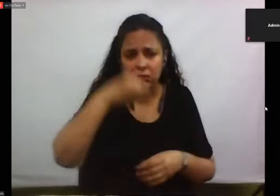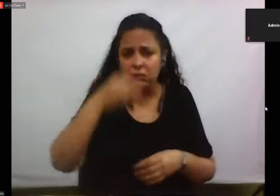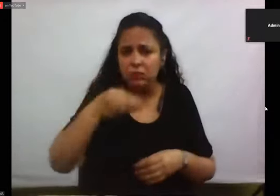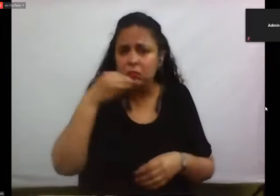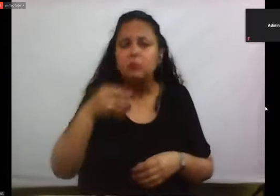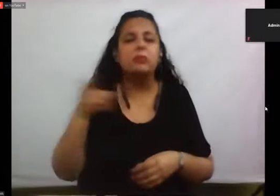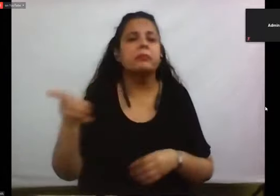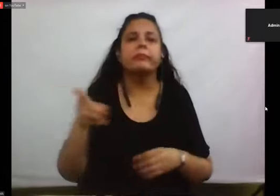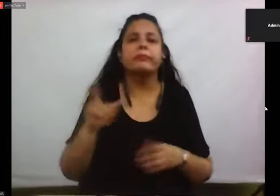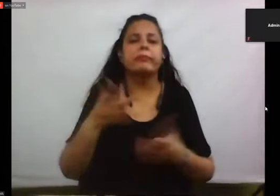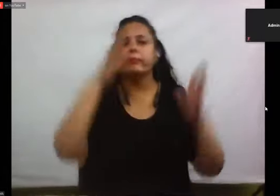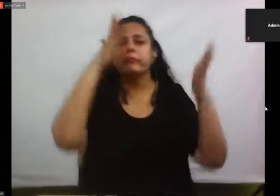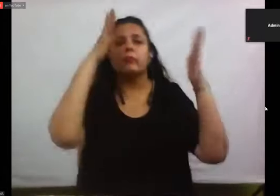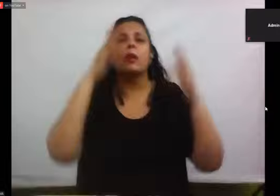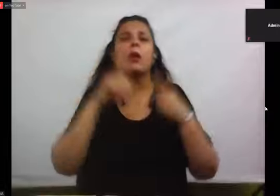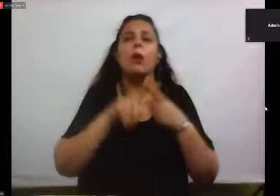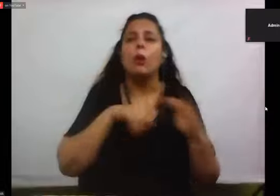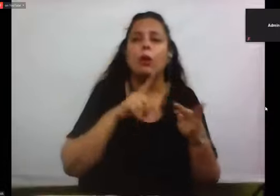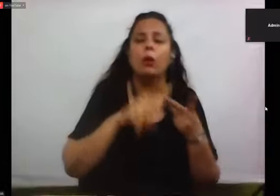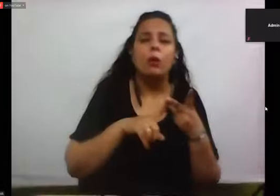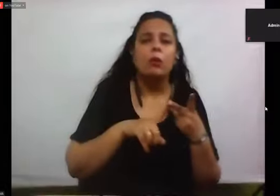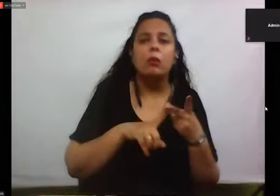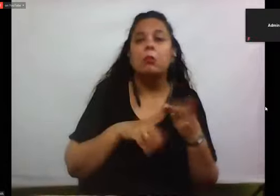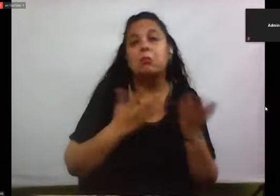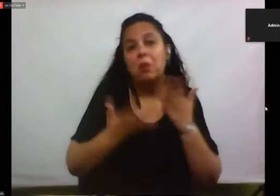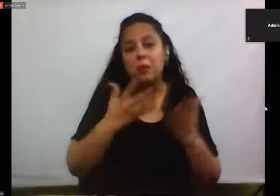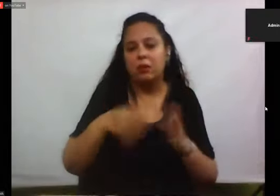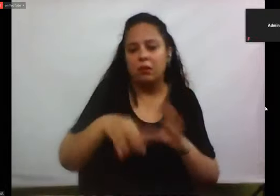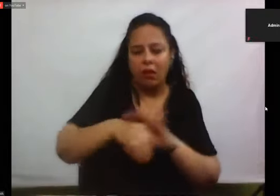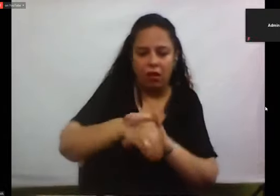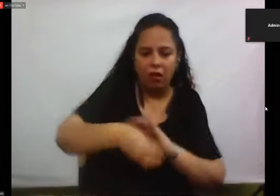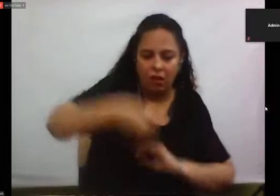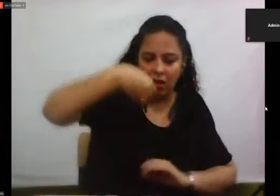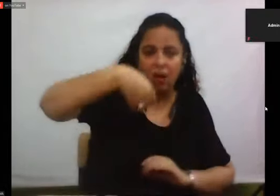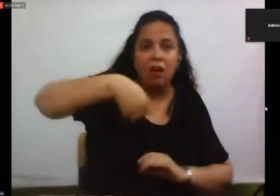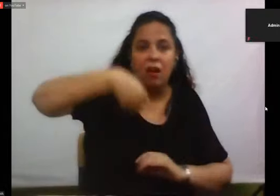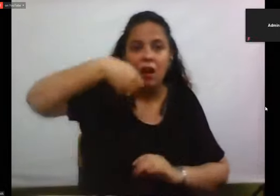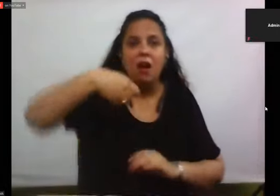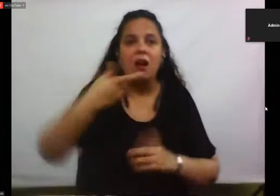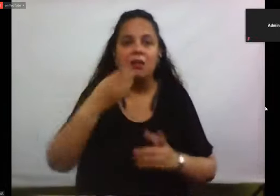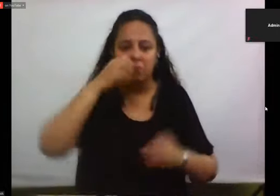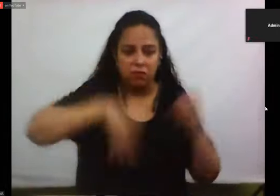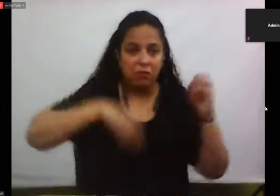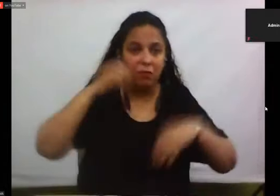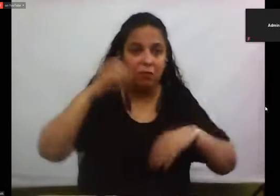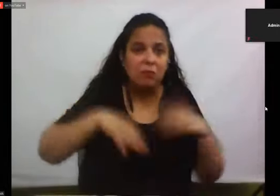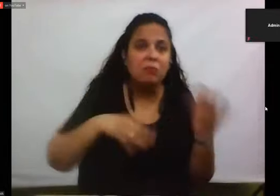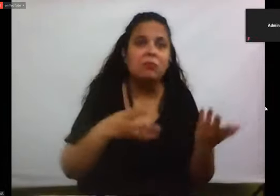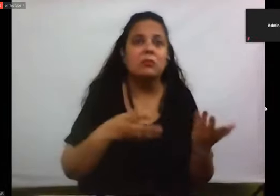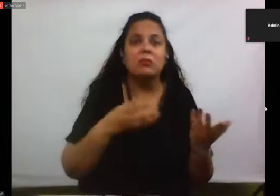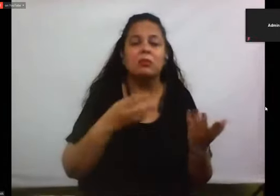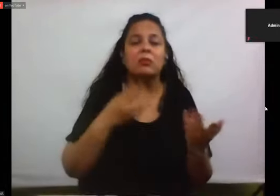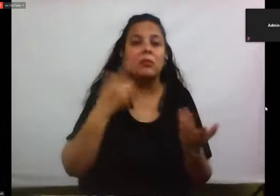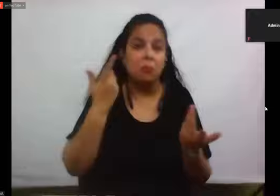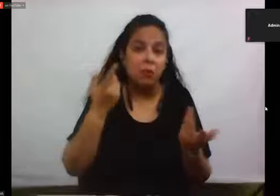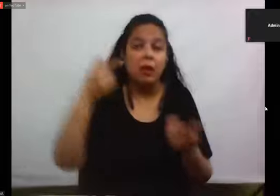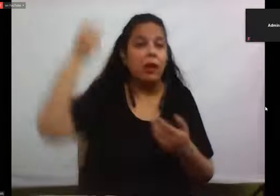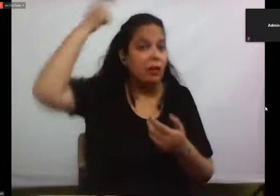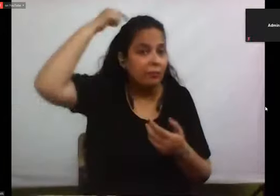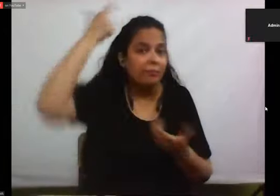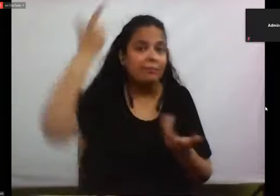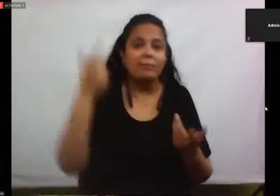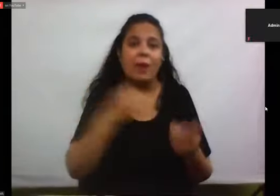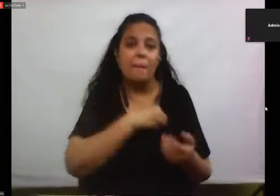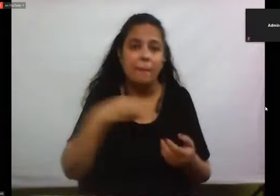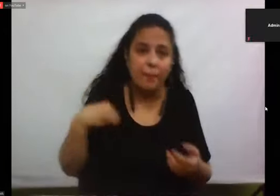तो देयर कैन बी सम सेंसरी इशू, देयर कैन बी सम फीडिंग इशू, देयर मे बी सम मेडिकल इशू, या तो